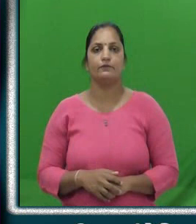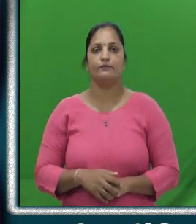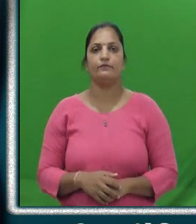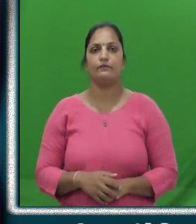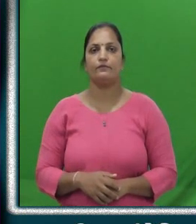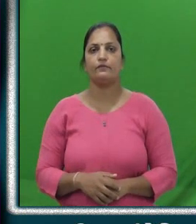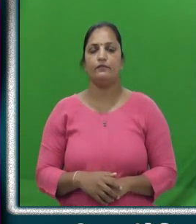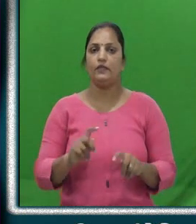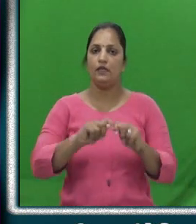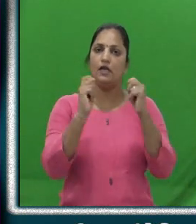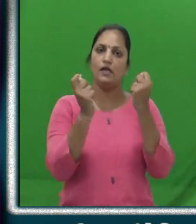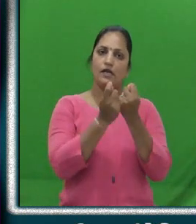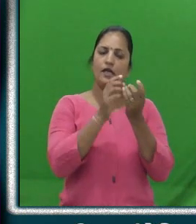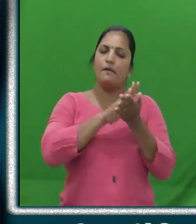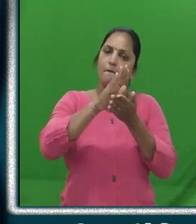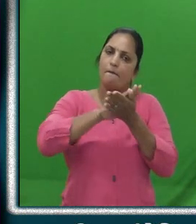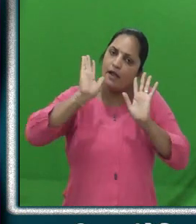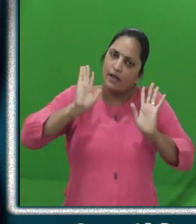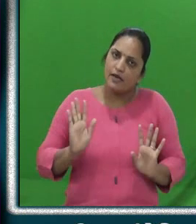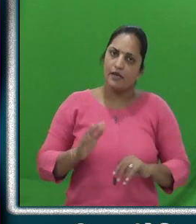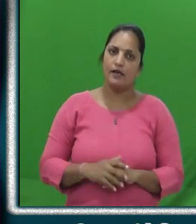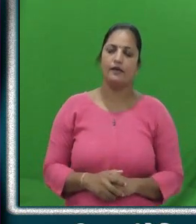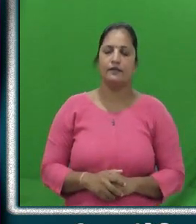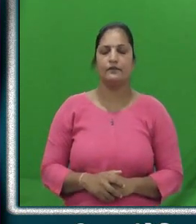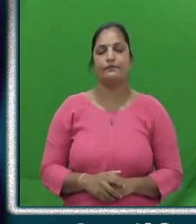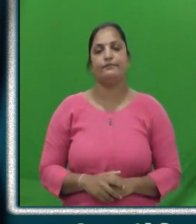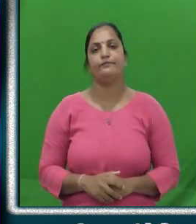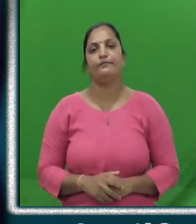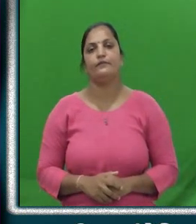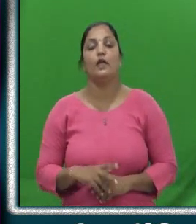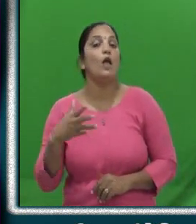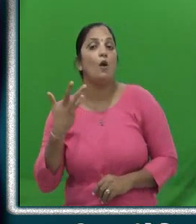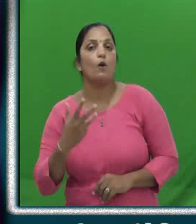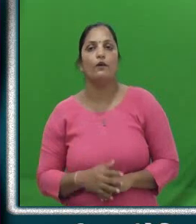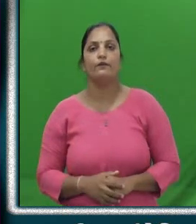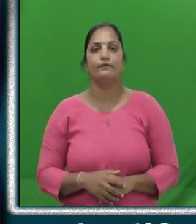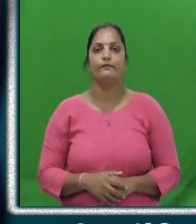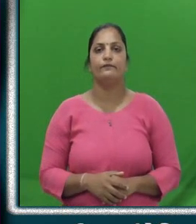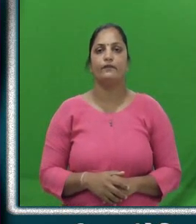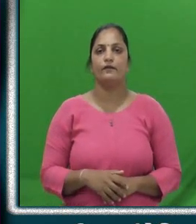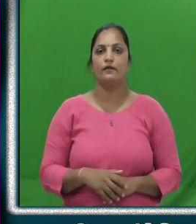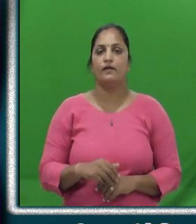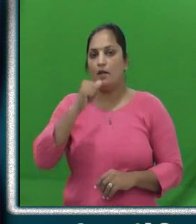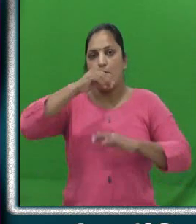છે? તો અરુણ, ધ ટીમ્સ ક્લીન, આ ટુકડી સફાઈ કરે છે. કોની સફાઈ